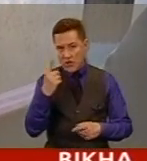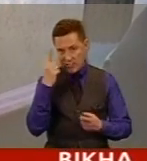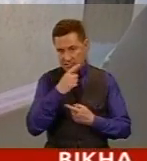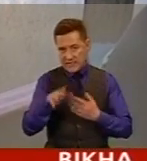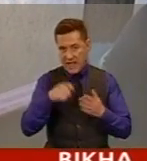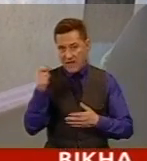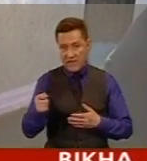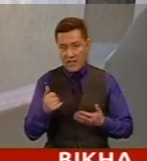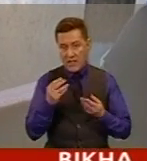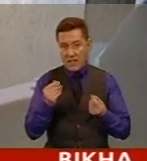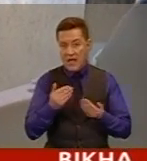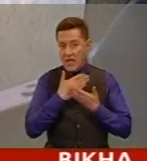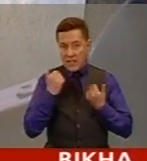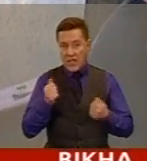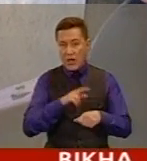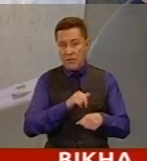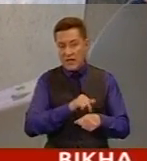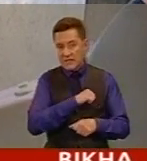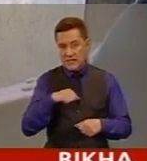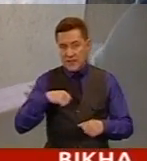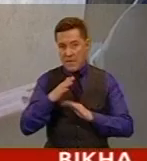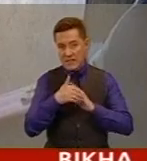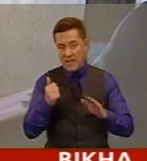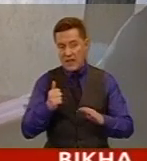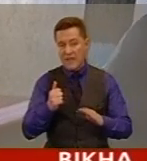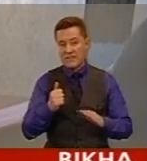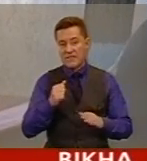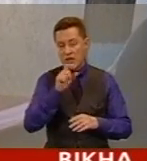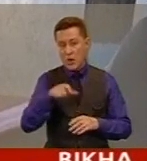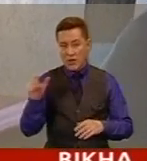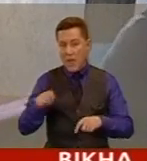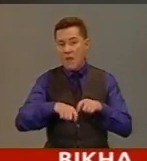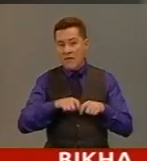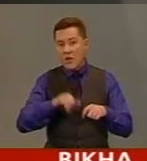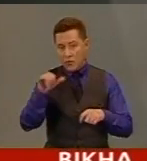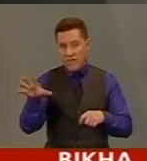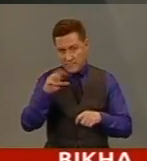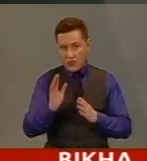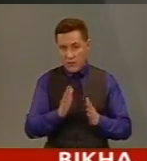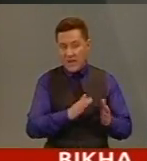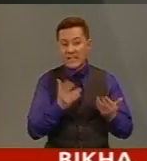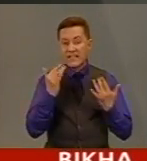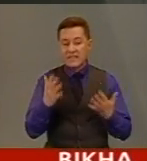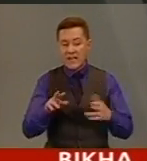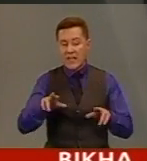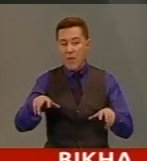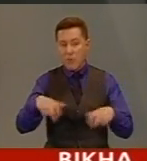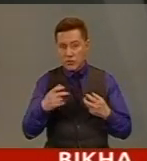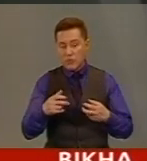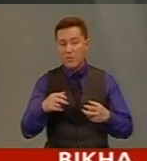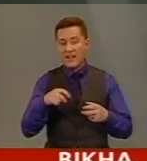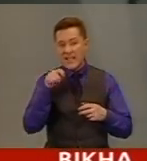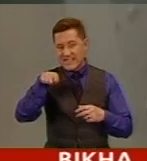мене теж грошей немає. Потім вже міліція сама стала визивати людей. Перевірте, будь ласка, все ли у вас там в порядку. Скільки саме поцупили з сейфів,